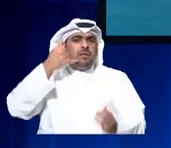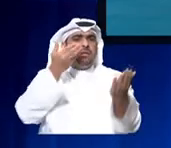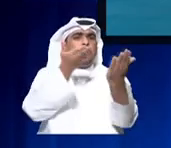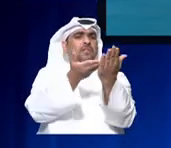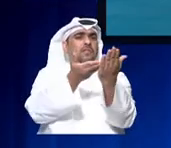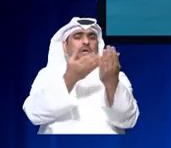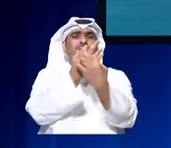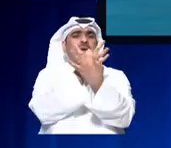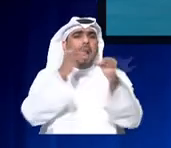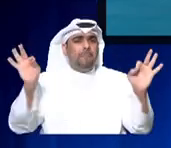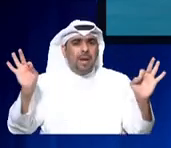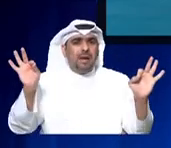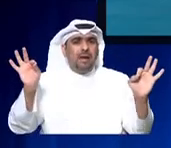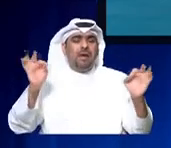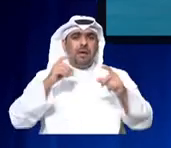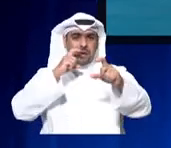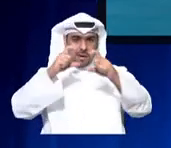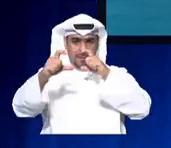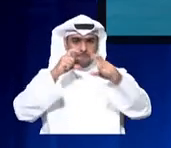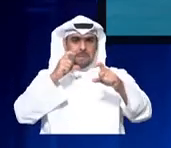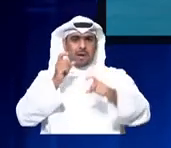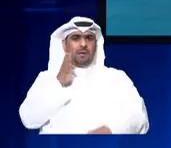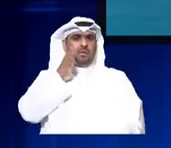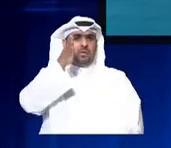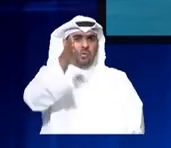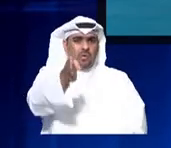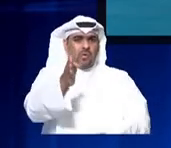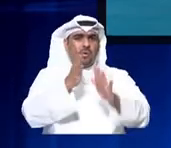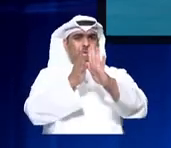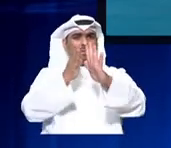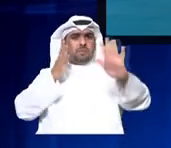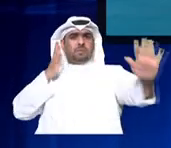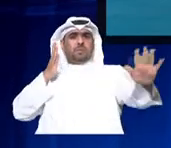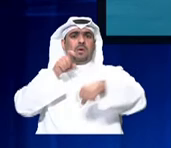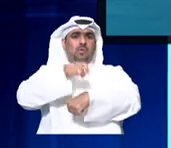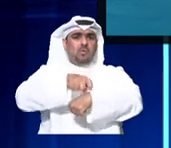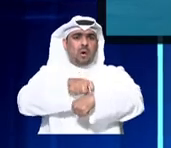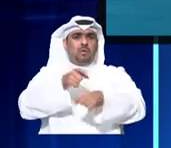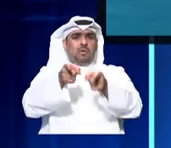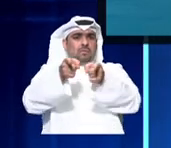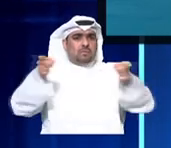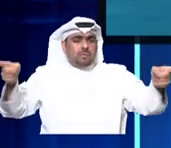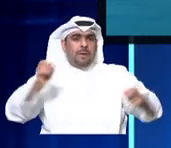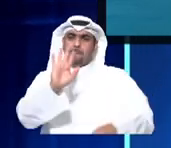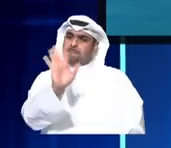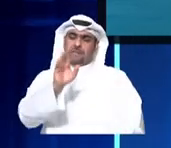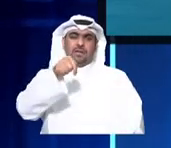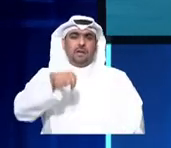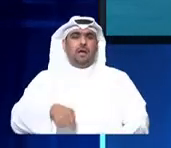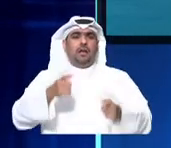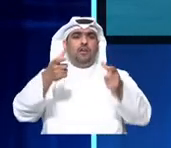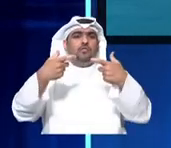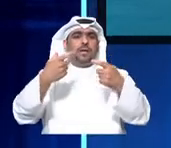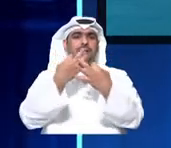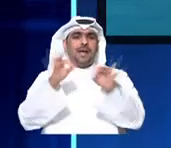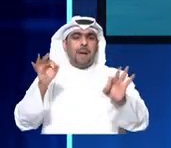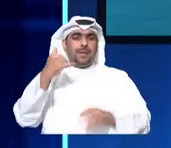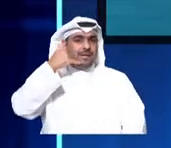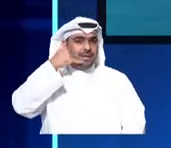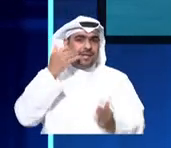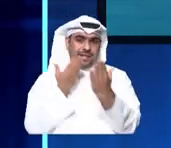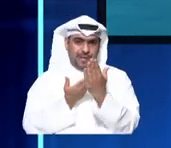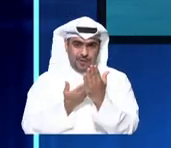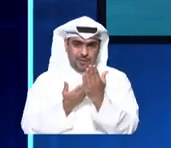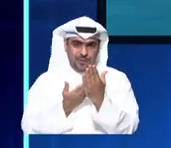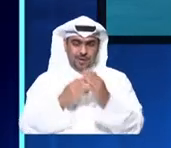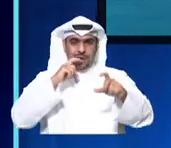بإصدار الأطر التنظيمية والرقابية التي من شأنها دعم البنوك للتحول الرقمي. فعلى سبيل المثال أصدر